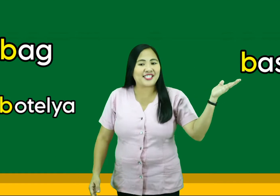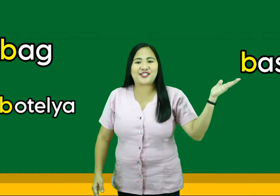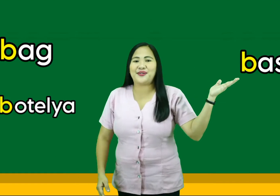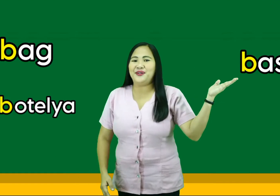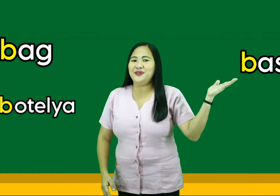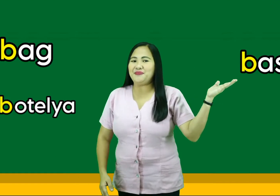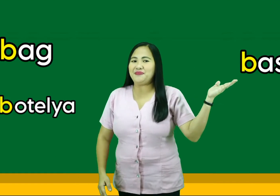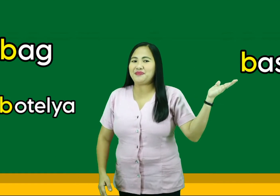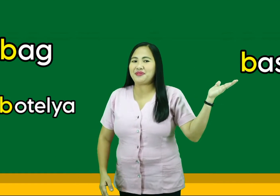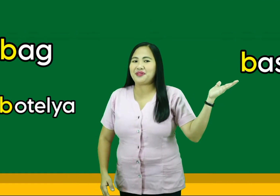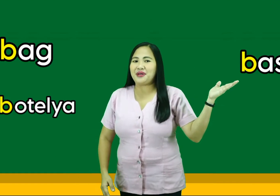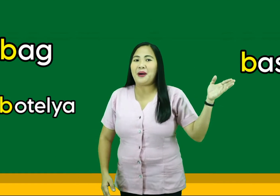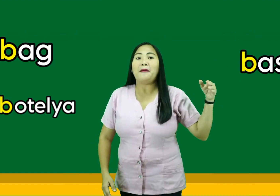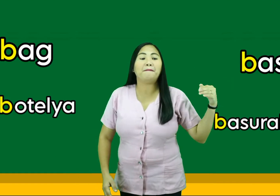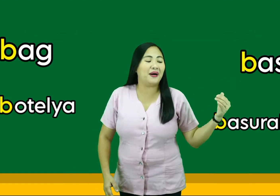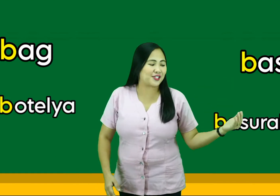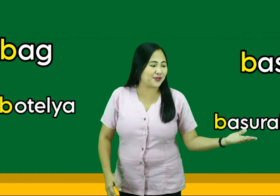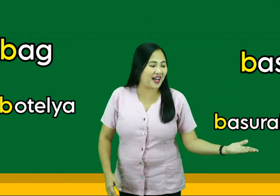baso,